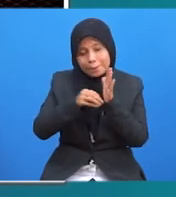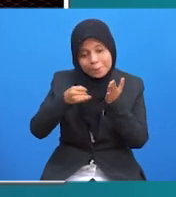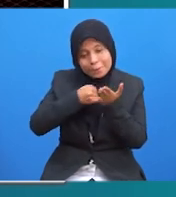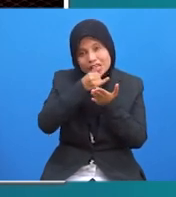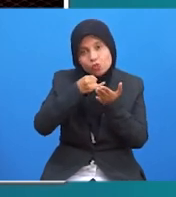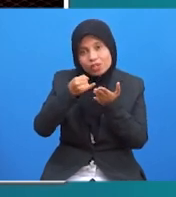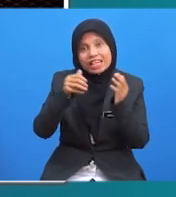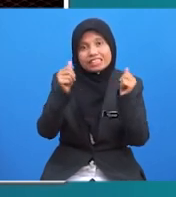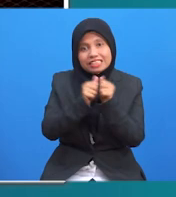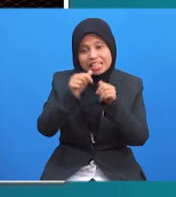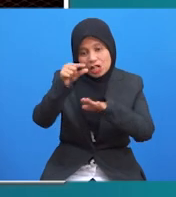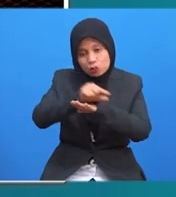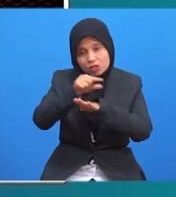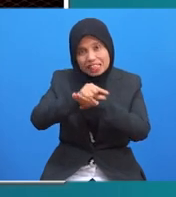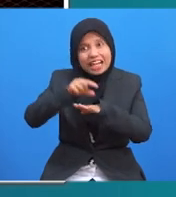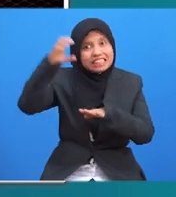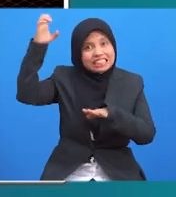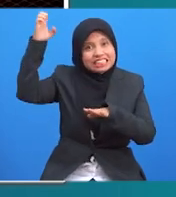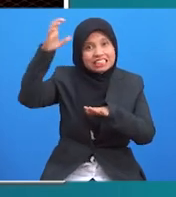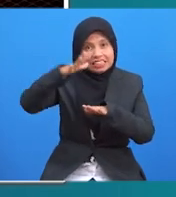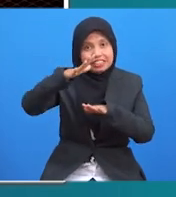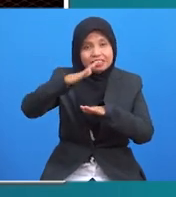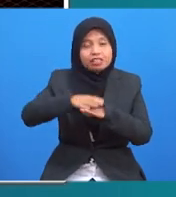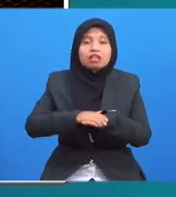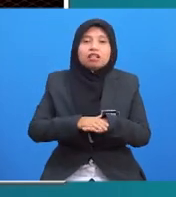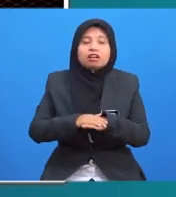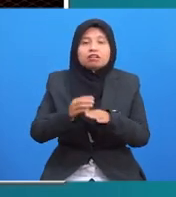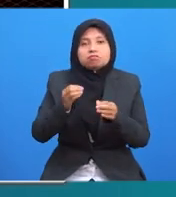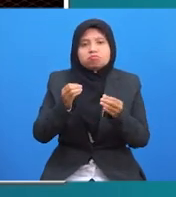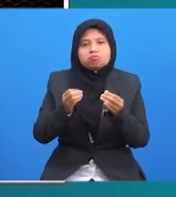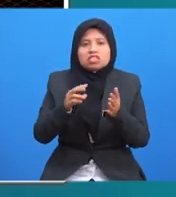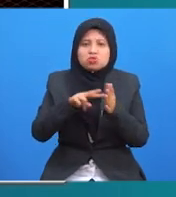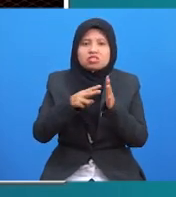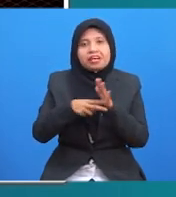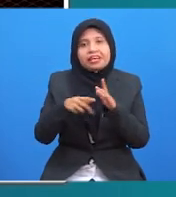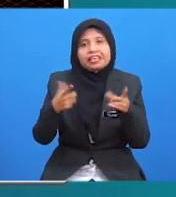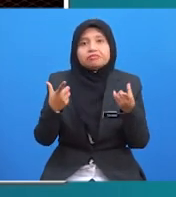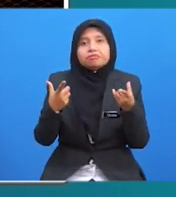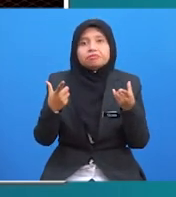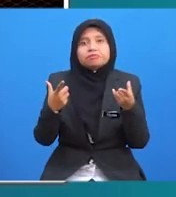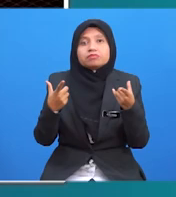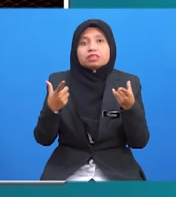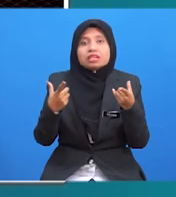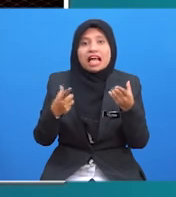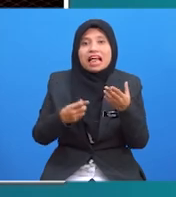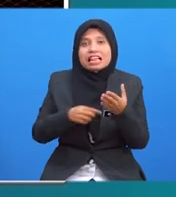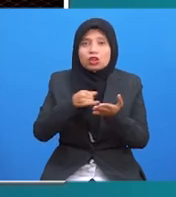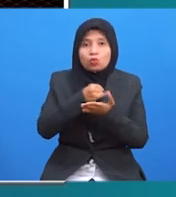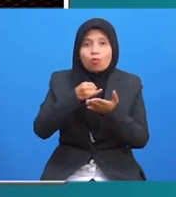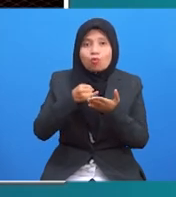dengan menggunakan cahaya. Atau dalam istilah dan bahasa globalnya adalah drawing with